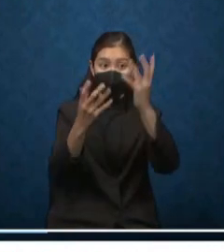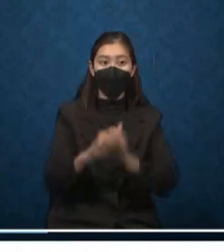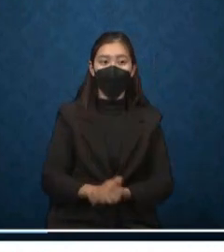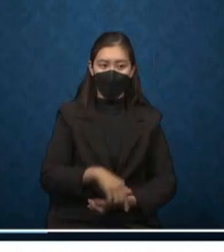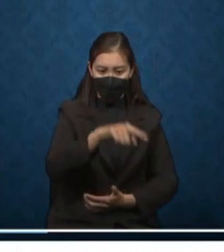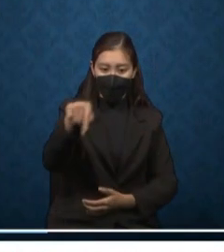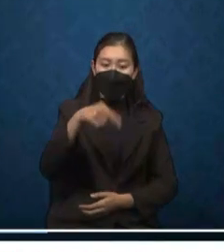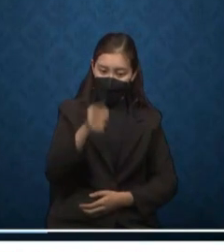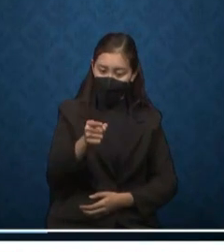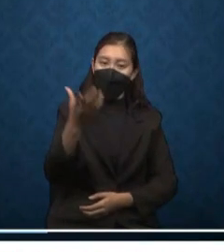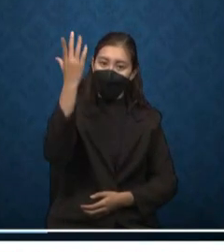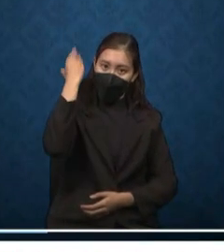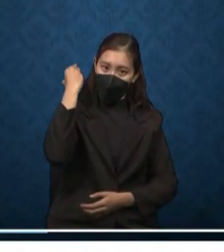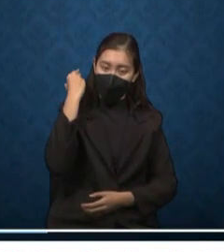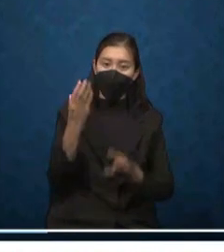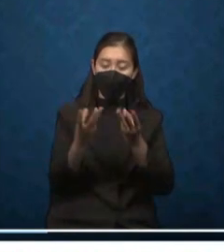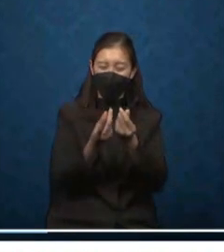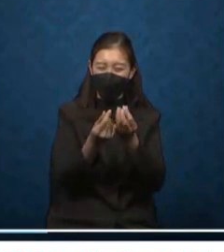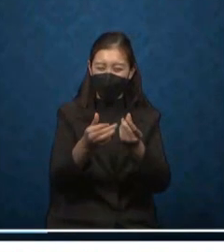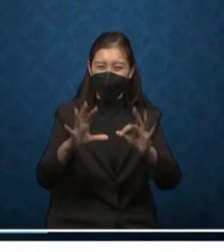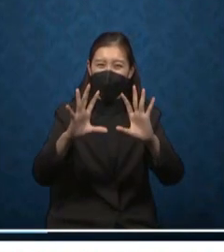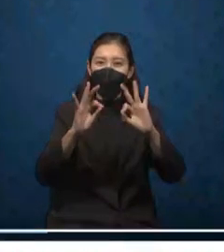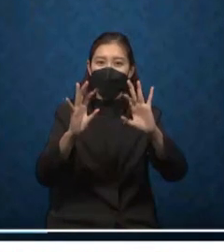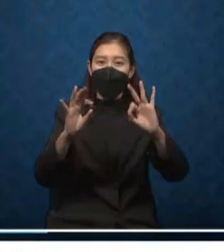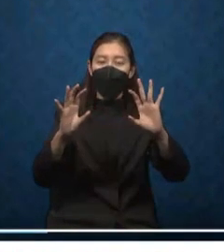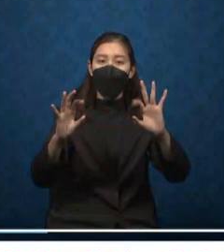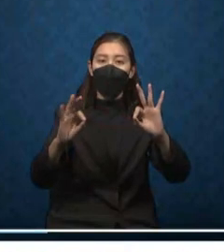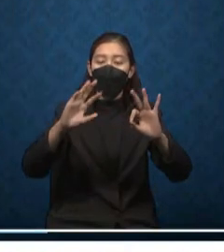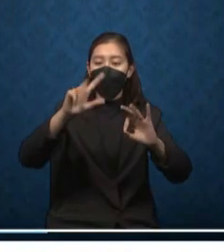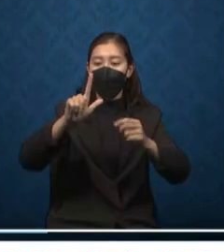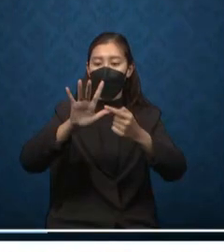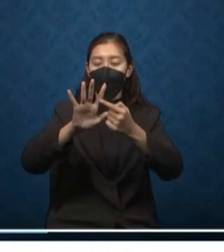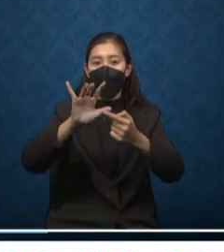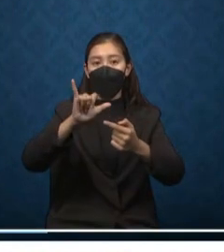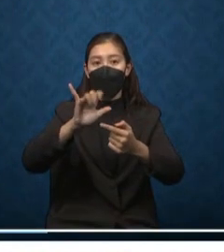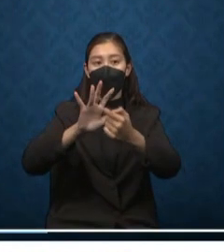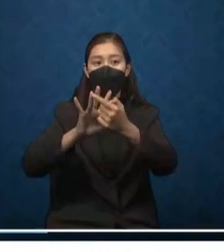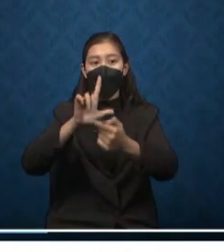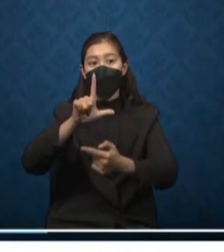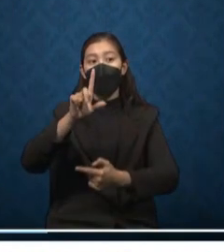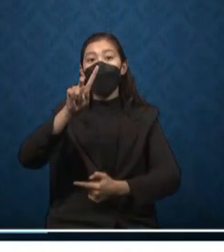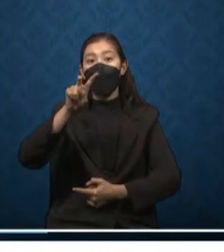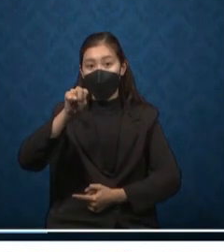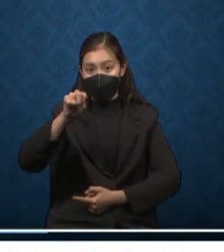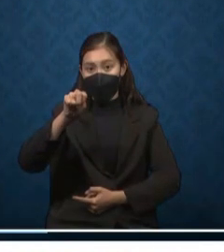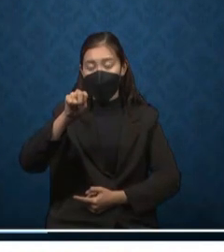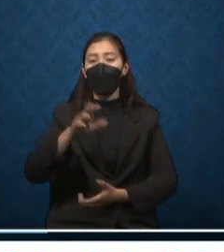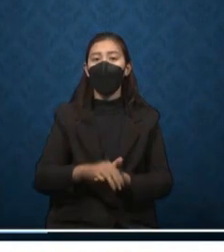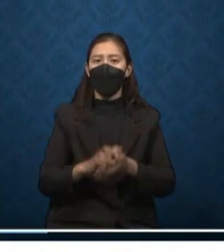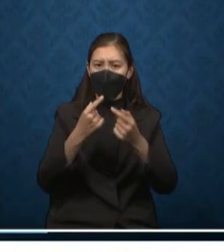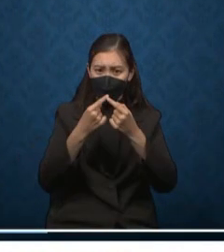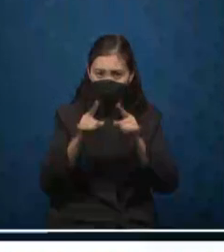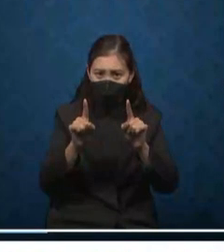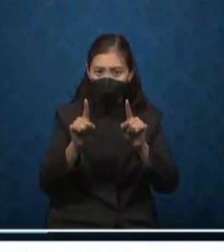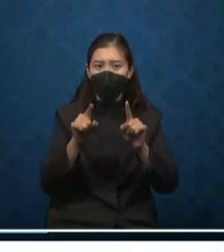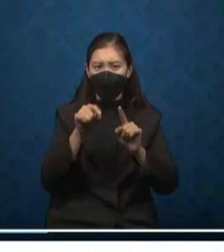ก็เป็นพื้นที่ป่าชายเลนตามปกตินะครับแต่ว่ามันถูกถางครับเป็นถูกถางด้วยความตั้งใจแต่ไม่เต็มใจเขาถางไปเนี่ยเมื่อ